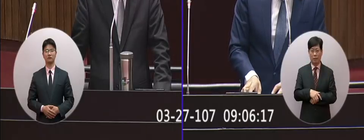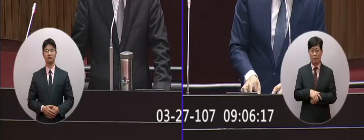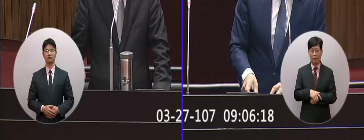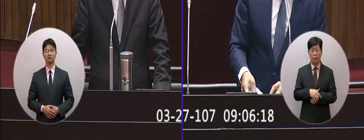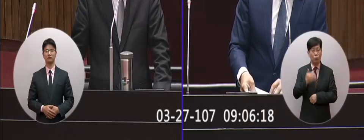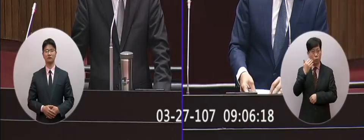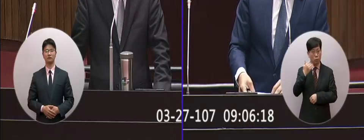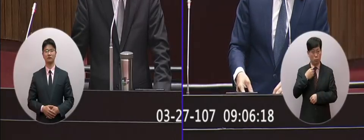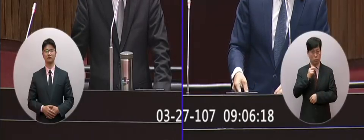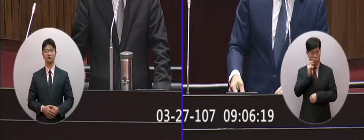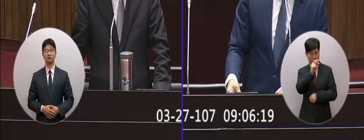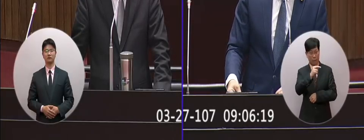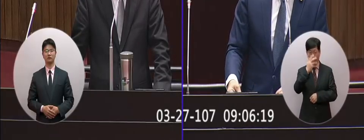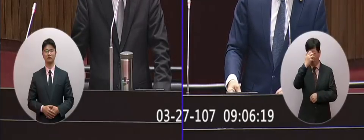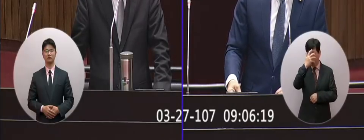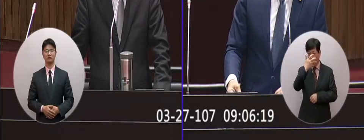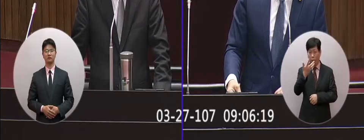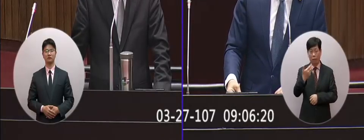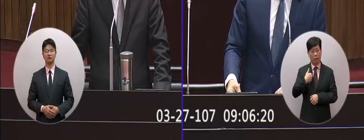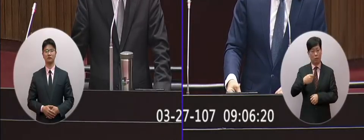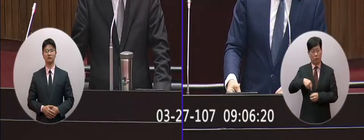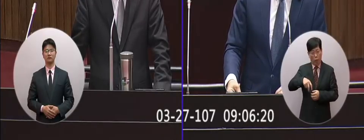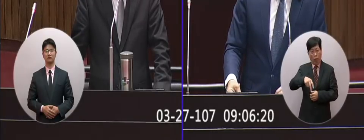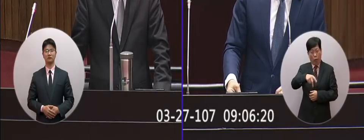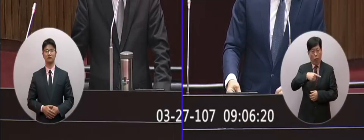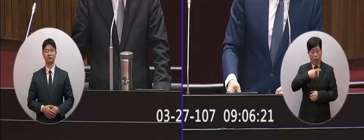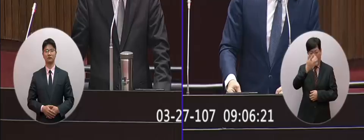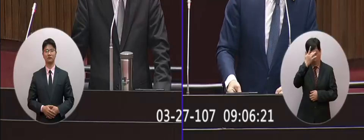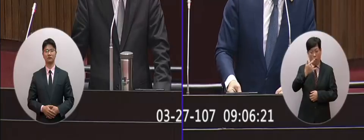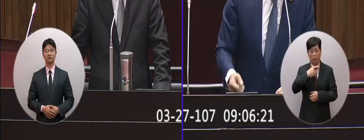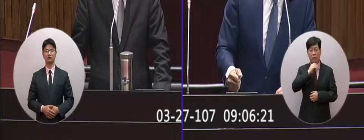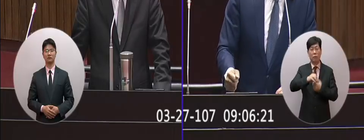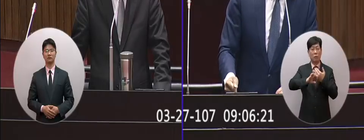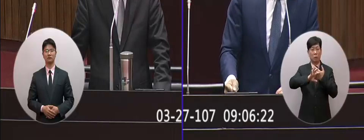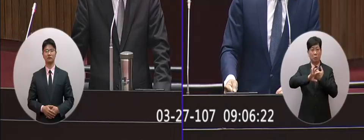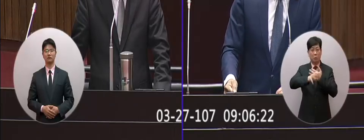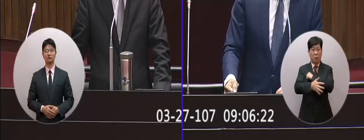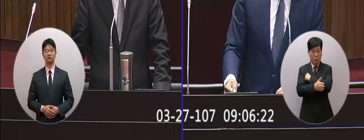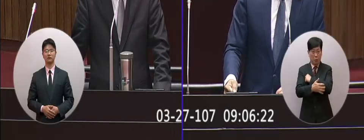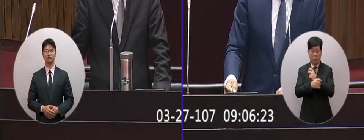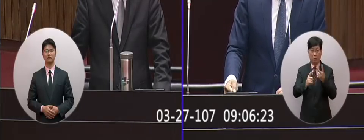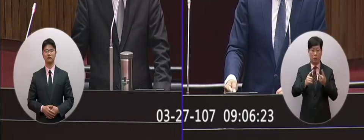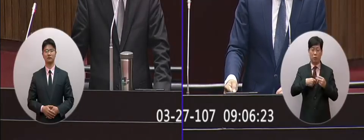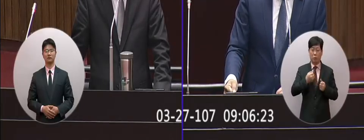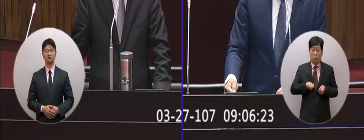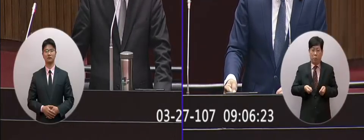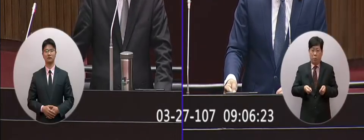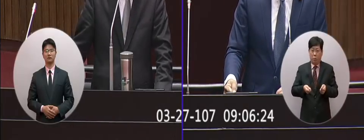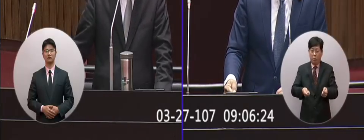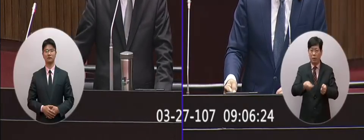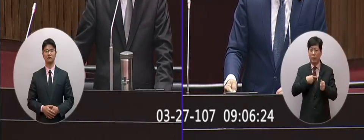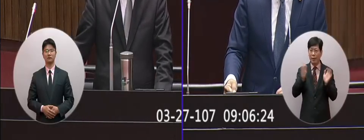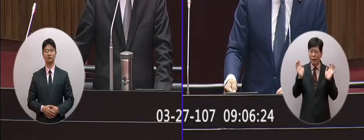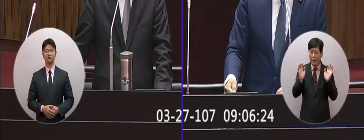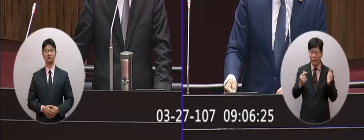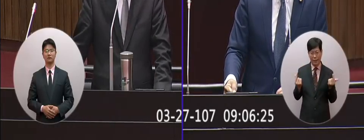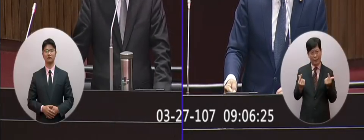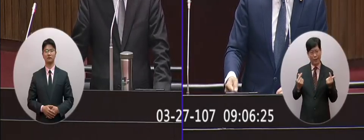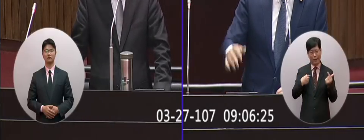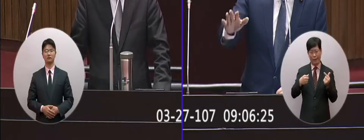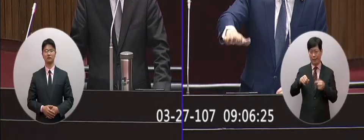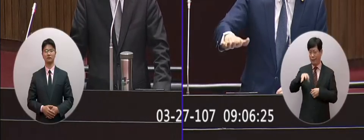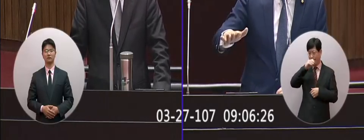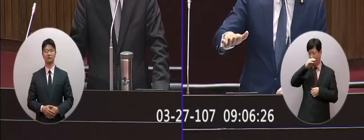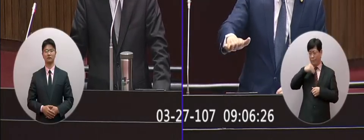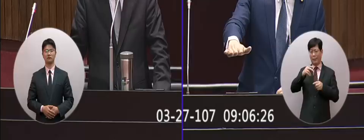其实呢，如果看到是一些老人家，他其实行动不便，被家人或外劳在推出来的时候，他其实跟小朋友的也是差不多位